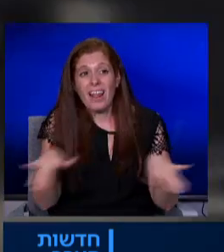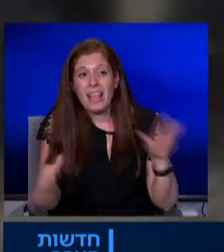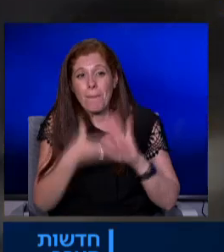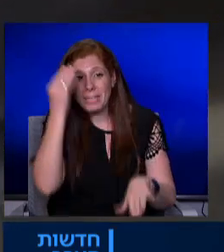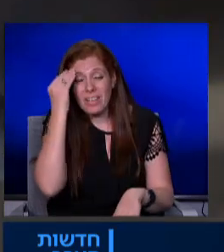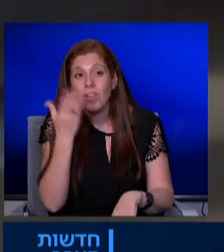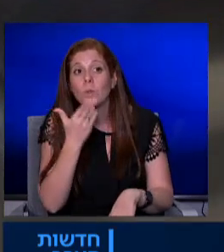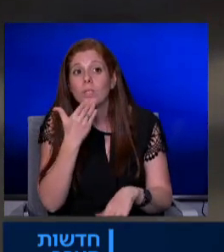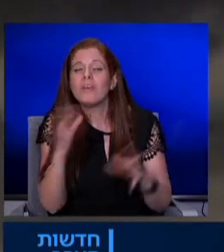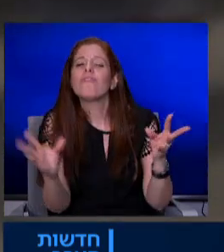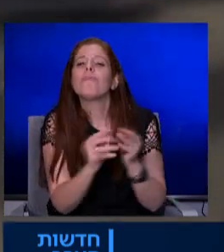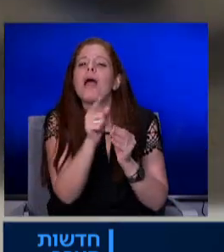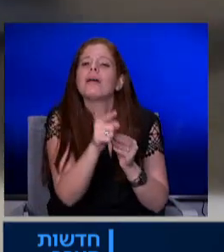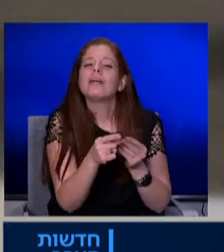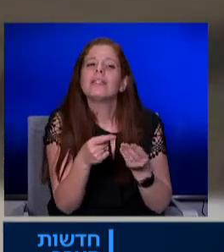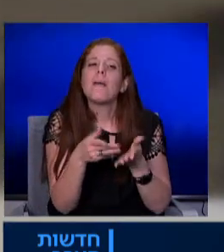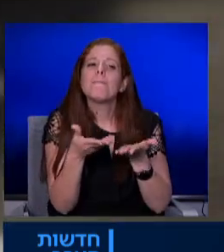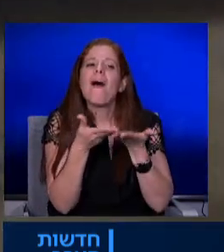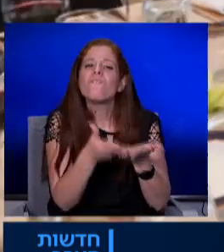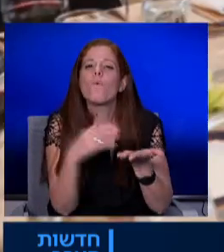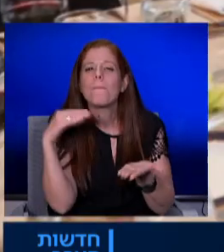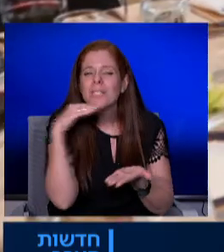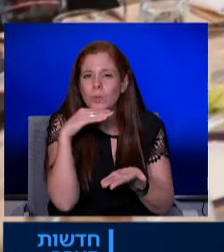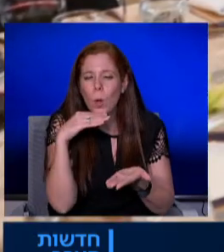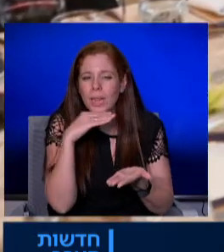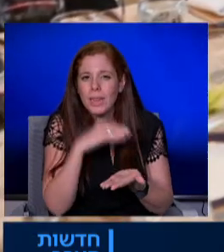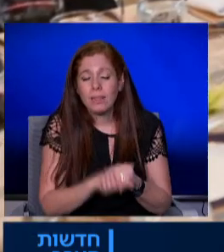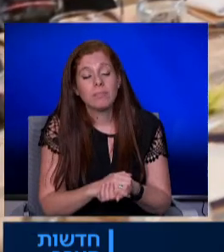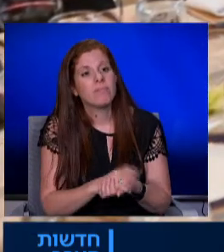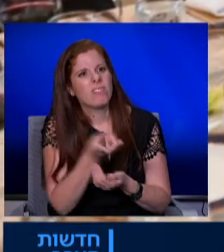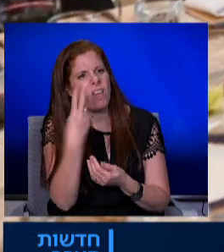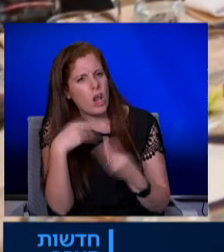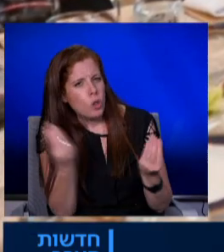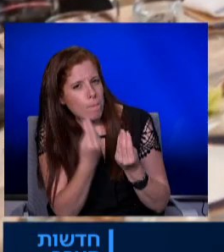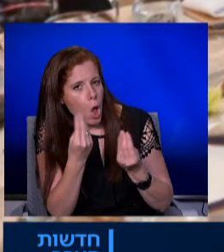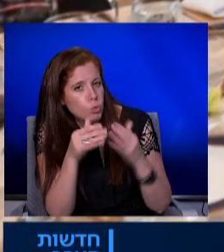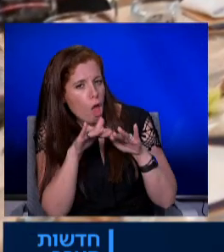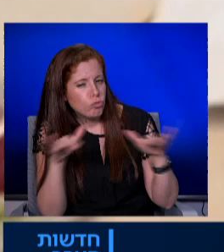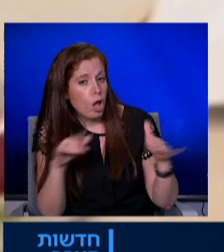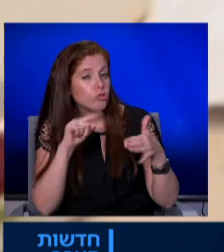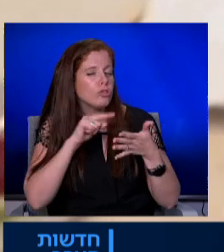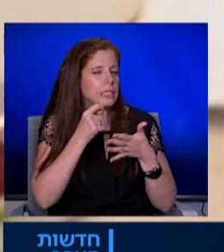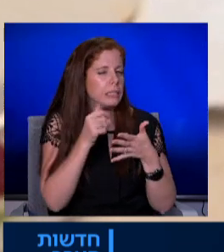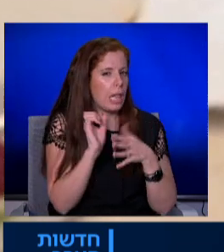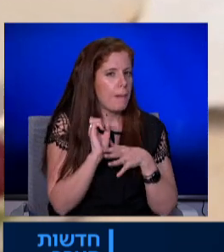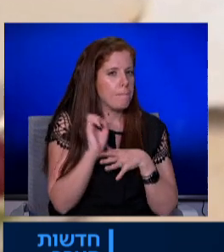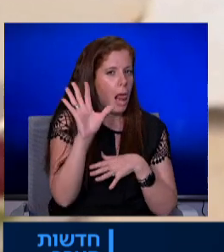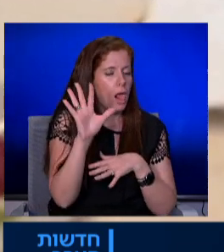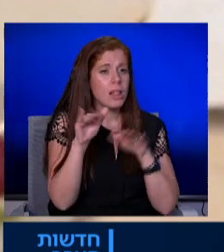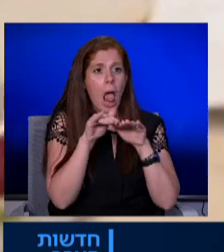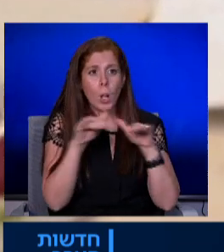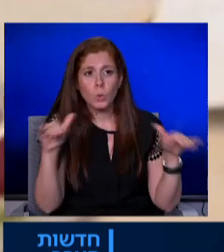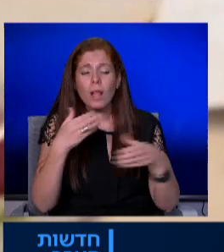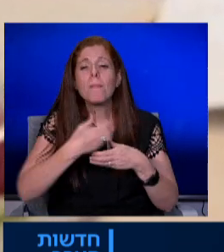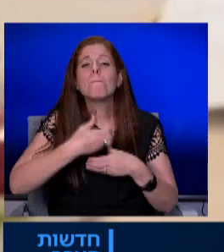יהודי ואפה עמם מצות. אבל היה שם משהו על שולחן הסדר שקצת בלט. על השולחן